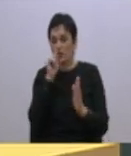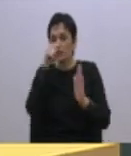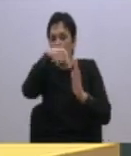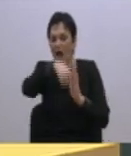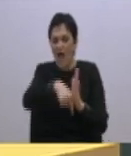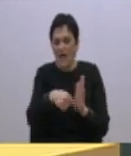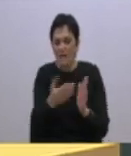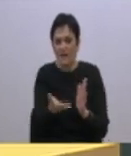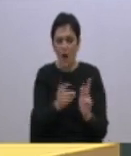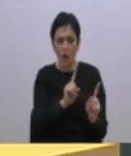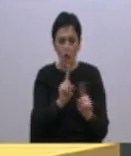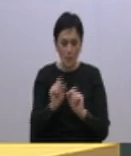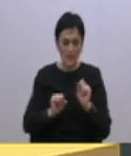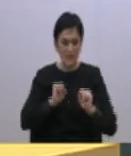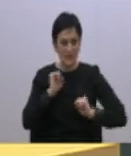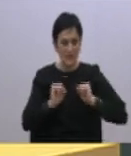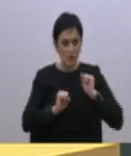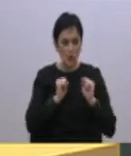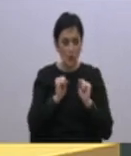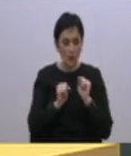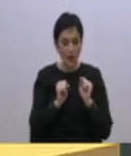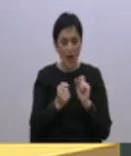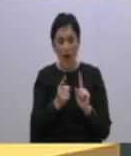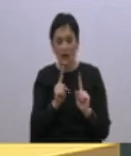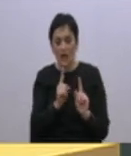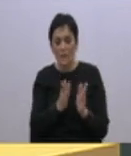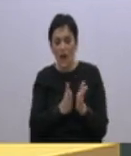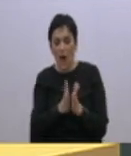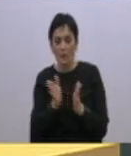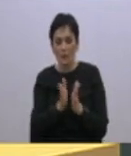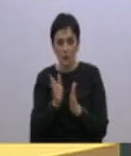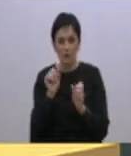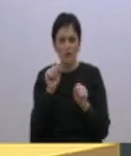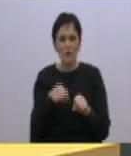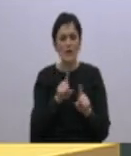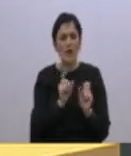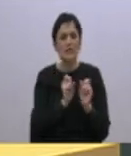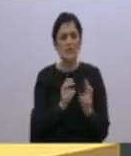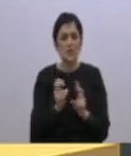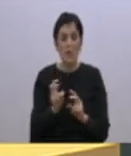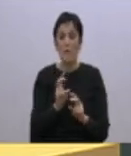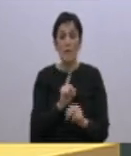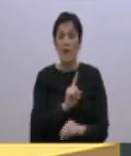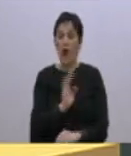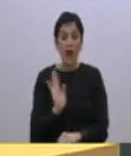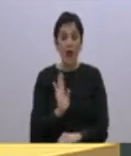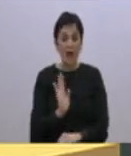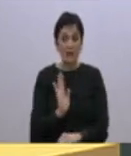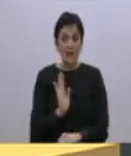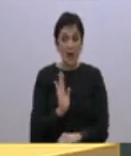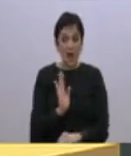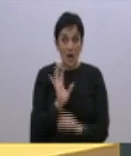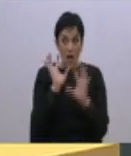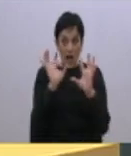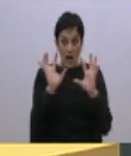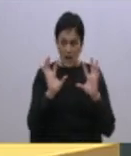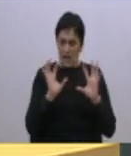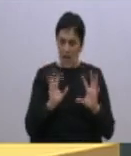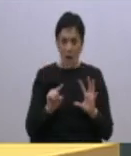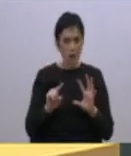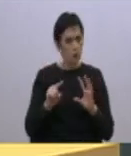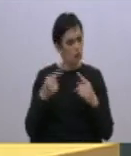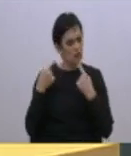რაღაცებს ხო არ ცდილობს ავიდან ავიცილოთ, შეიძლება რაღაცა, რა ვიცი, ხიფათები. Მაგრამ არა Canonul sus, care am